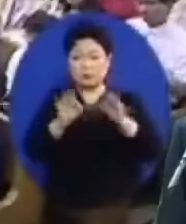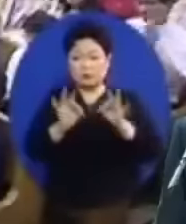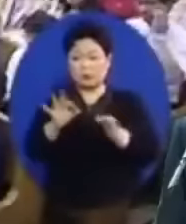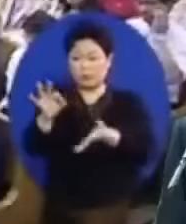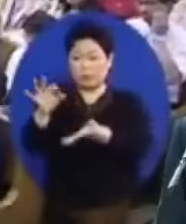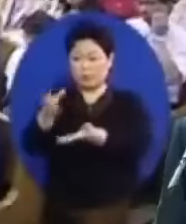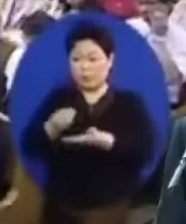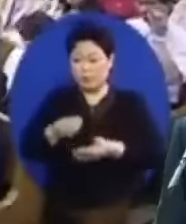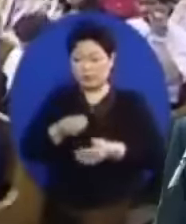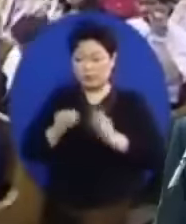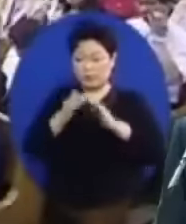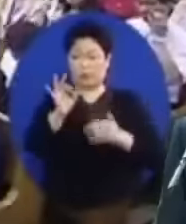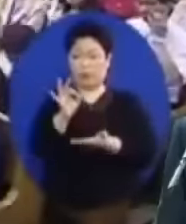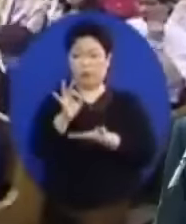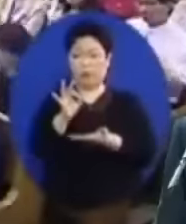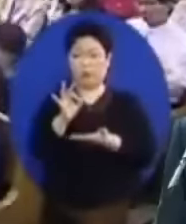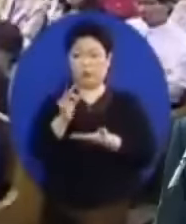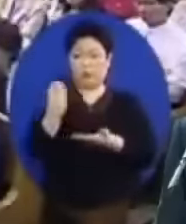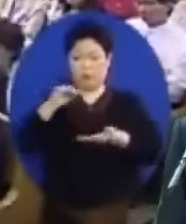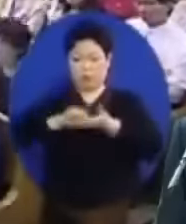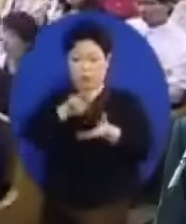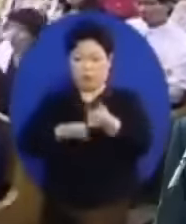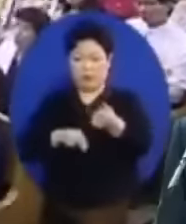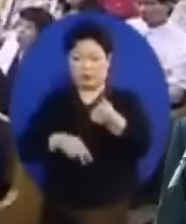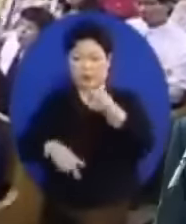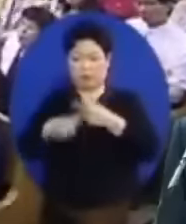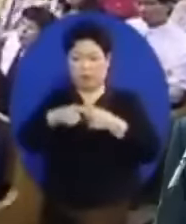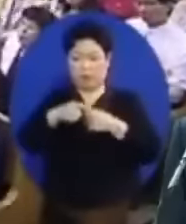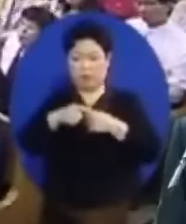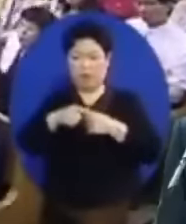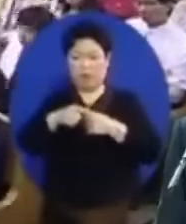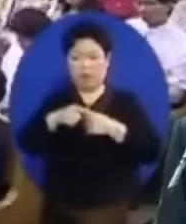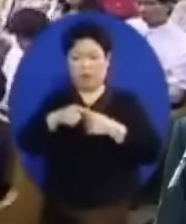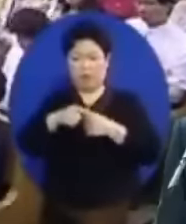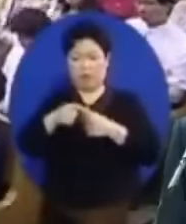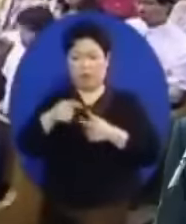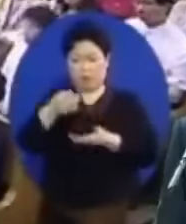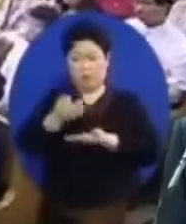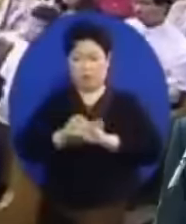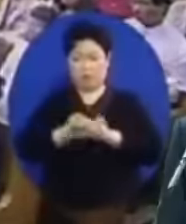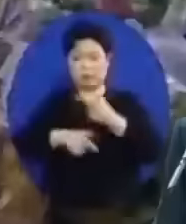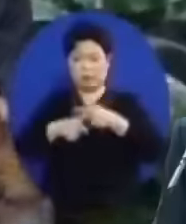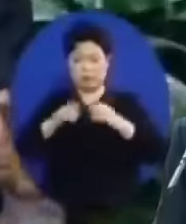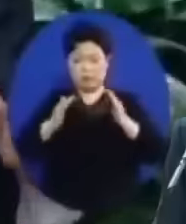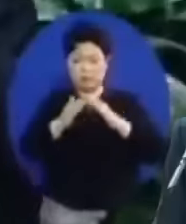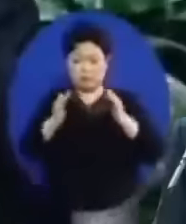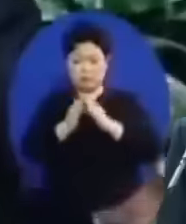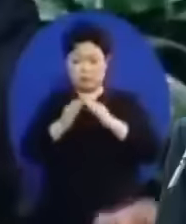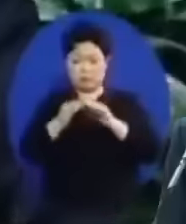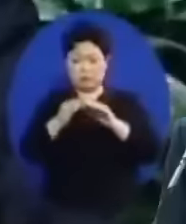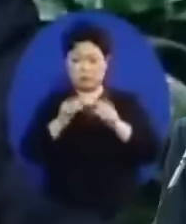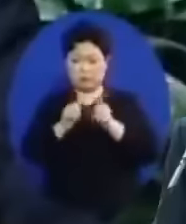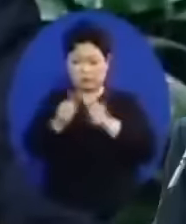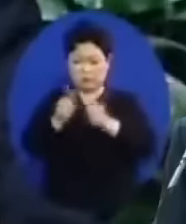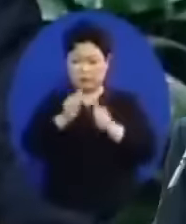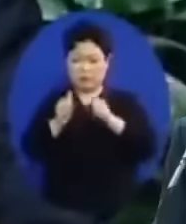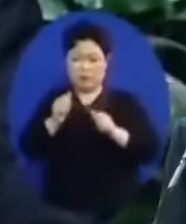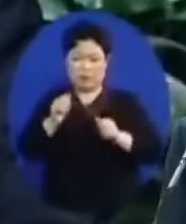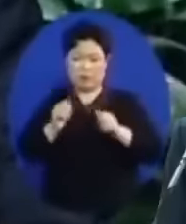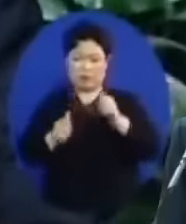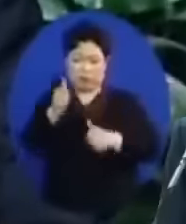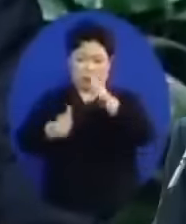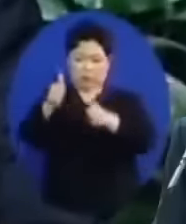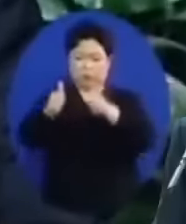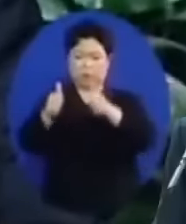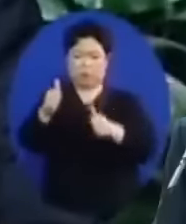받아서 주택을 사서 도로 팔아서 많이 벌었습니다. 그래서 주택 경기가 막 끌어오르기 시작하니까